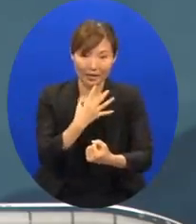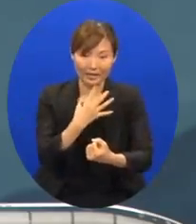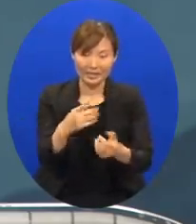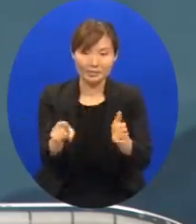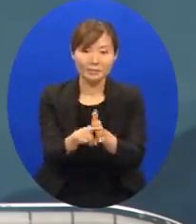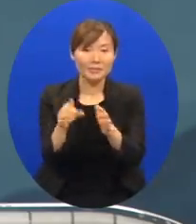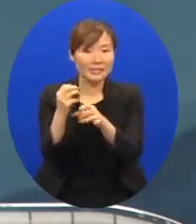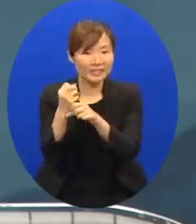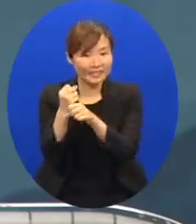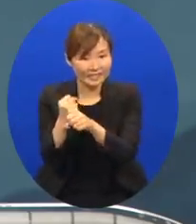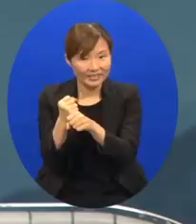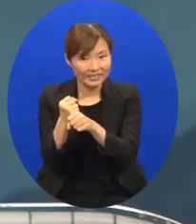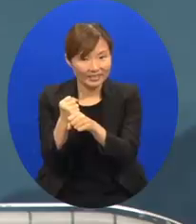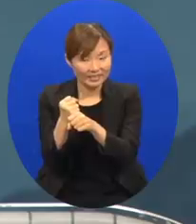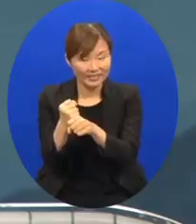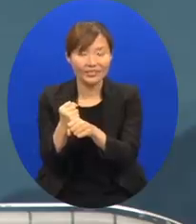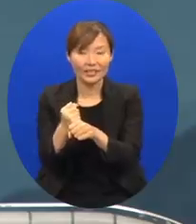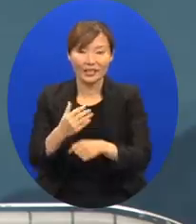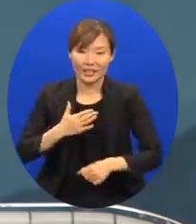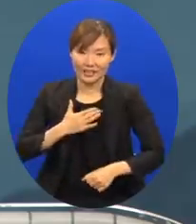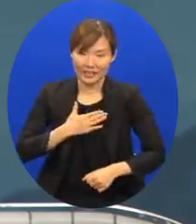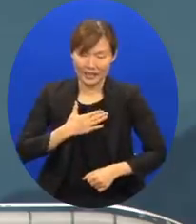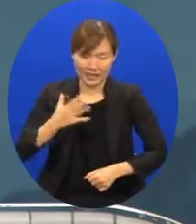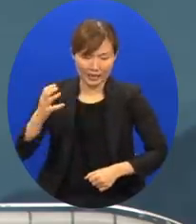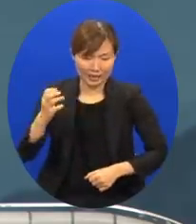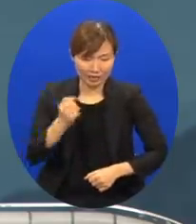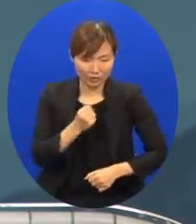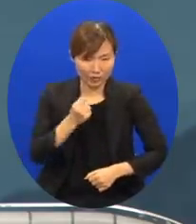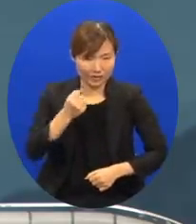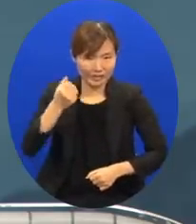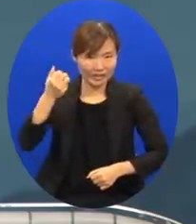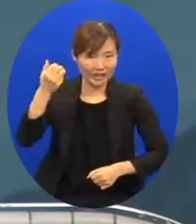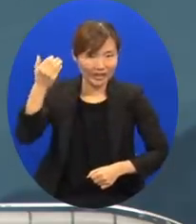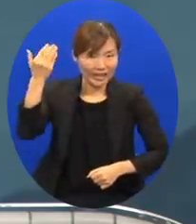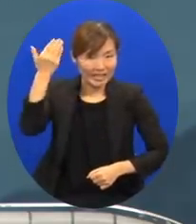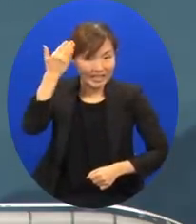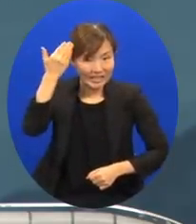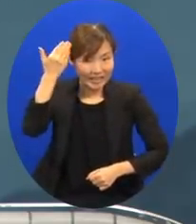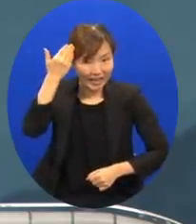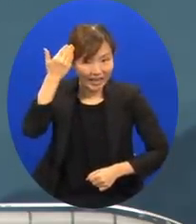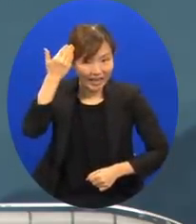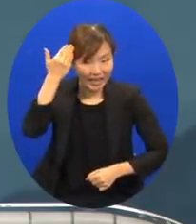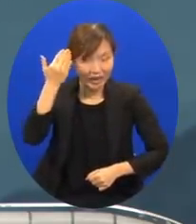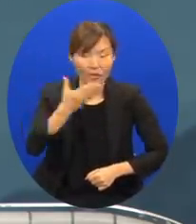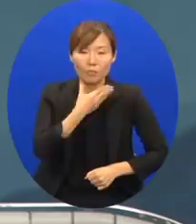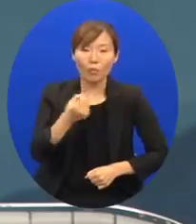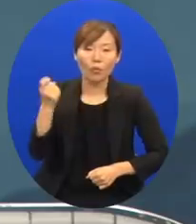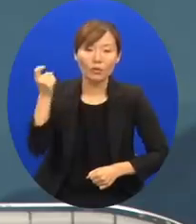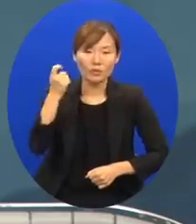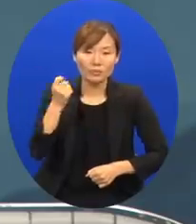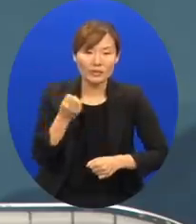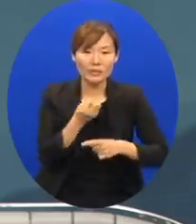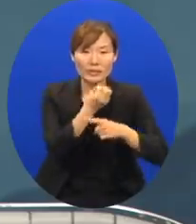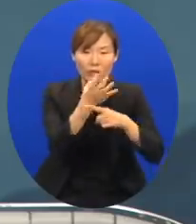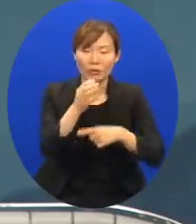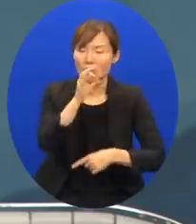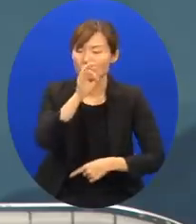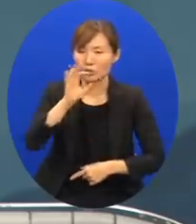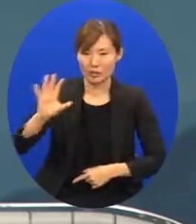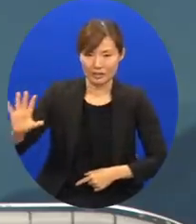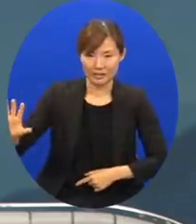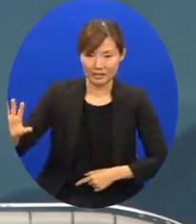왜냐하면 자기가 가지고 있는 지혜로 복음이 전해질 수 없다는 사실을 너무나 분명히 알았기